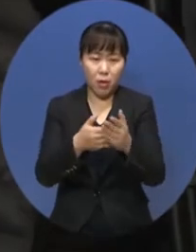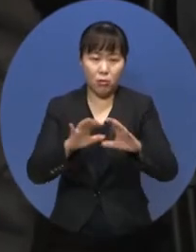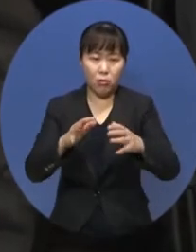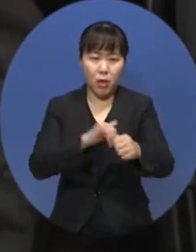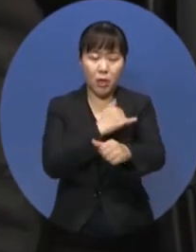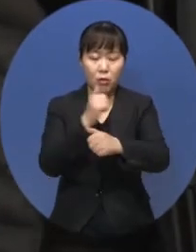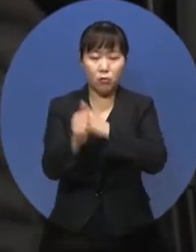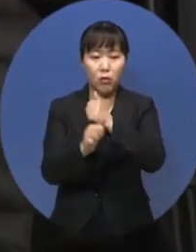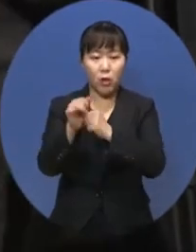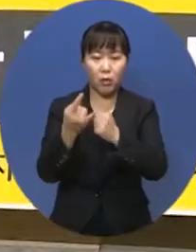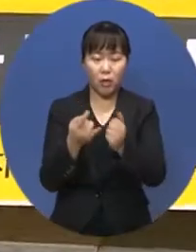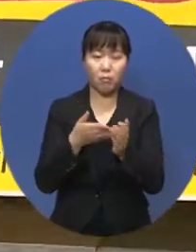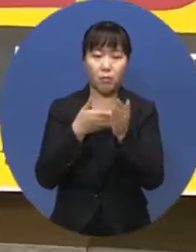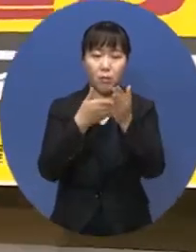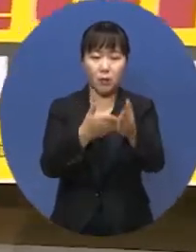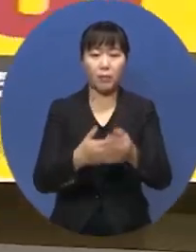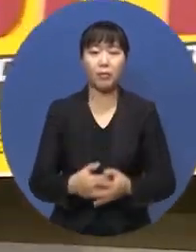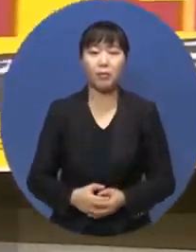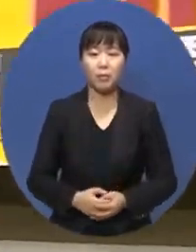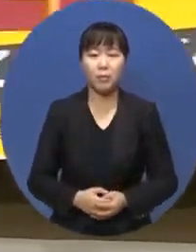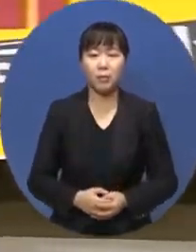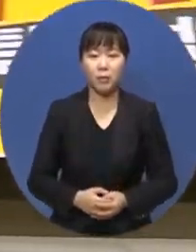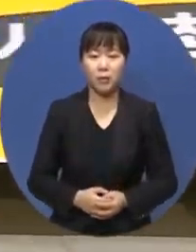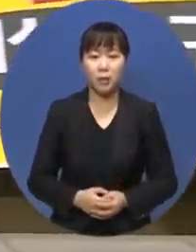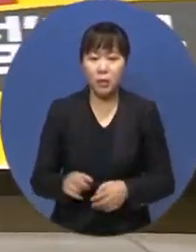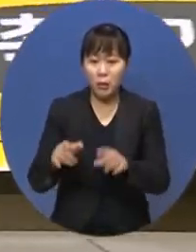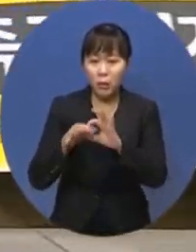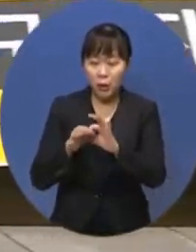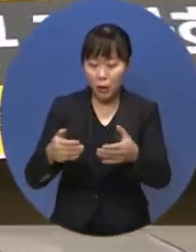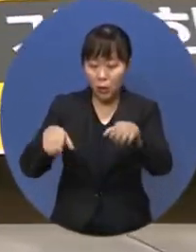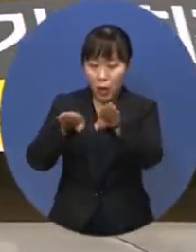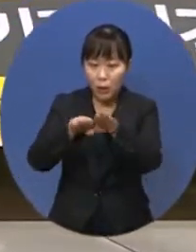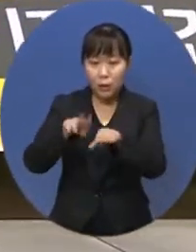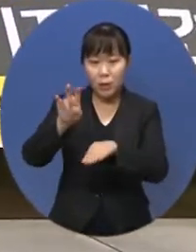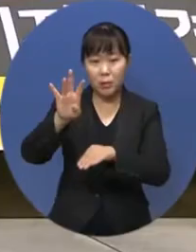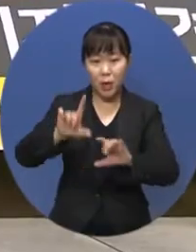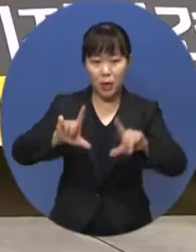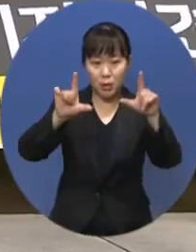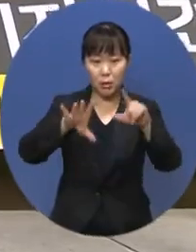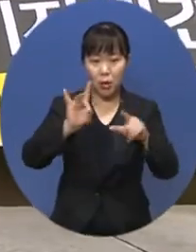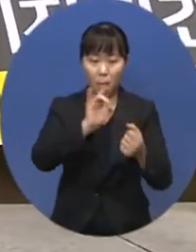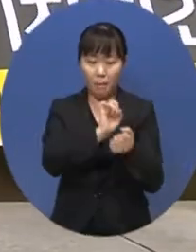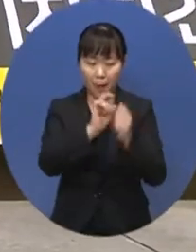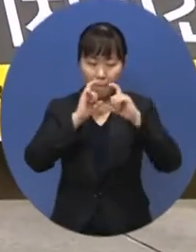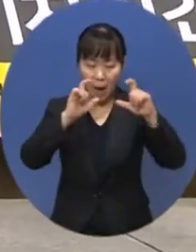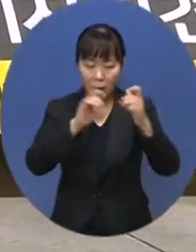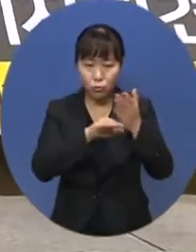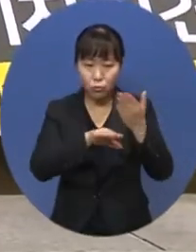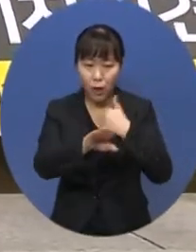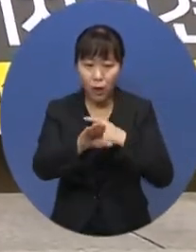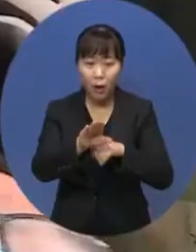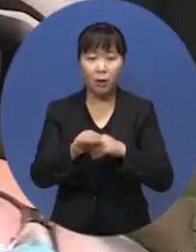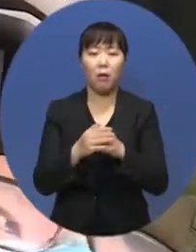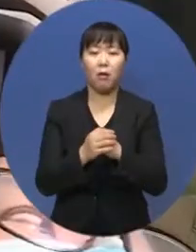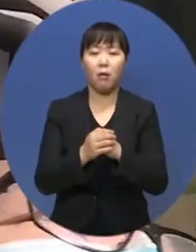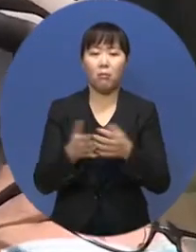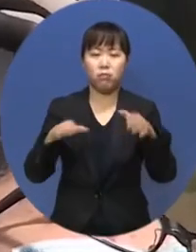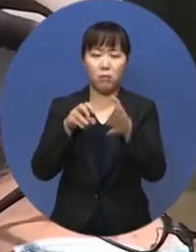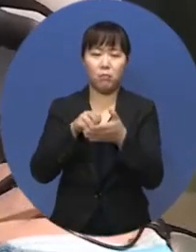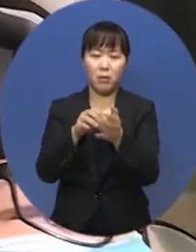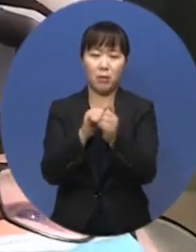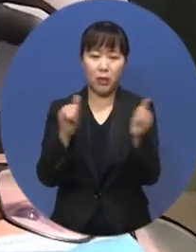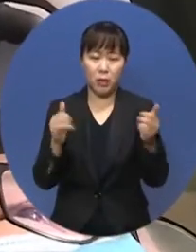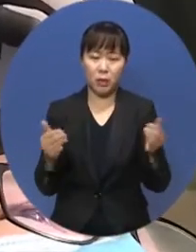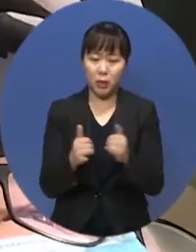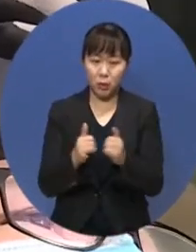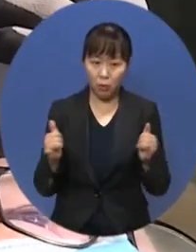그렇게 국가인권위원회에 되시는 태도 제기했습니다. 무엇을 할수 없고 해당 시설은 지난달 24일 첫 모든 문을 다 확진자를 꺼내다 시작으로 두고 시설 입소자와